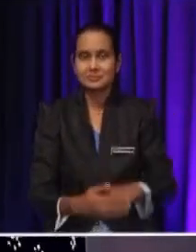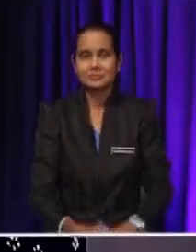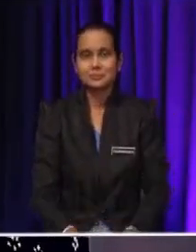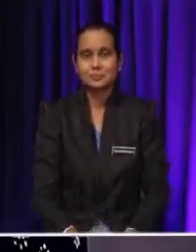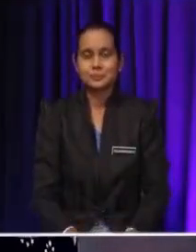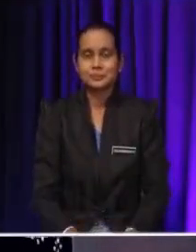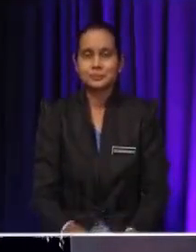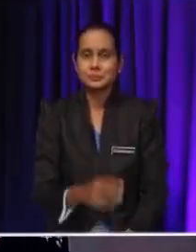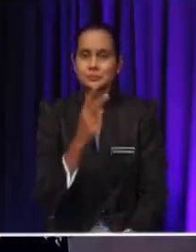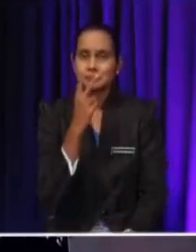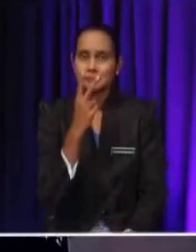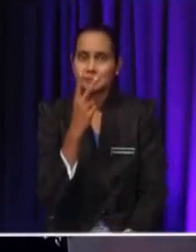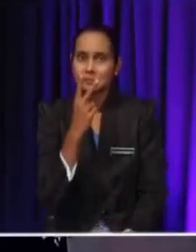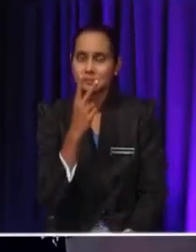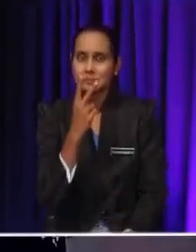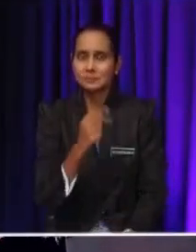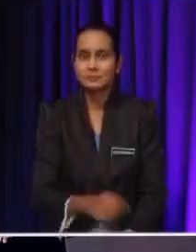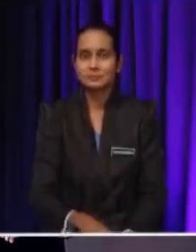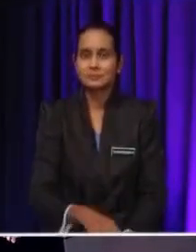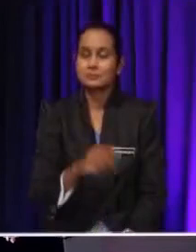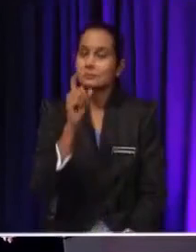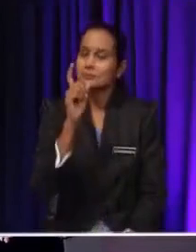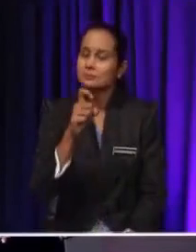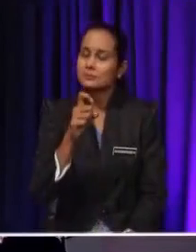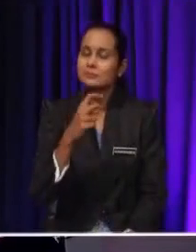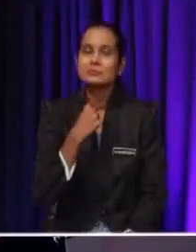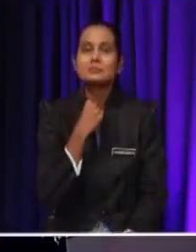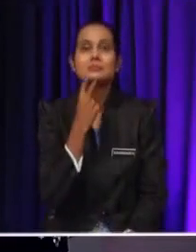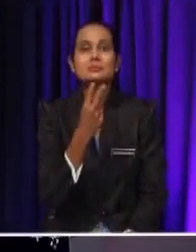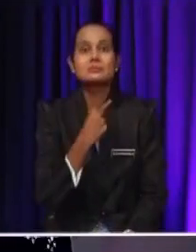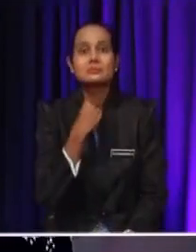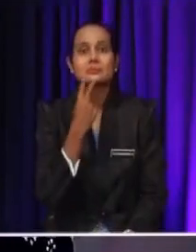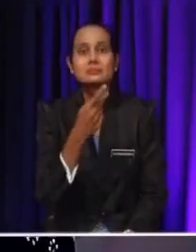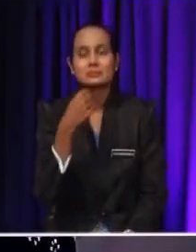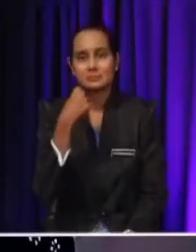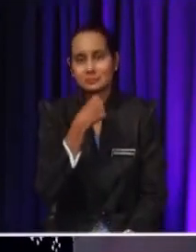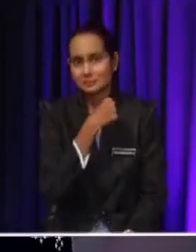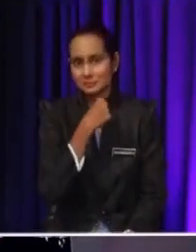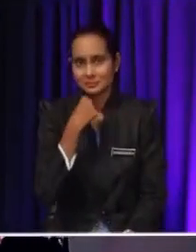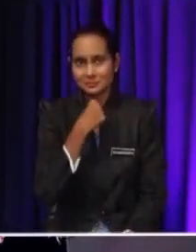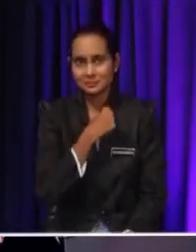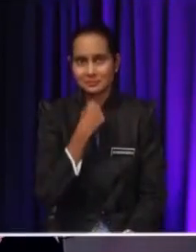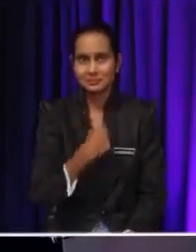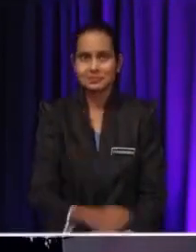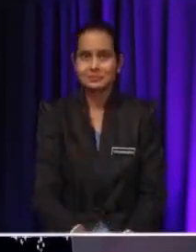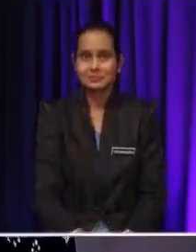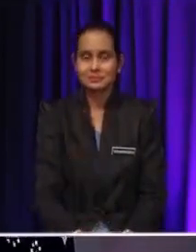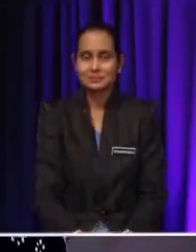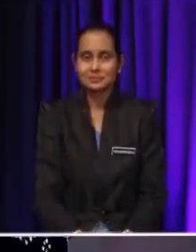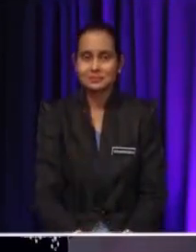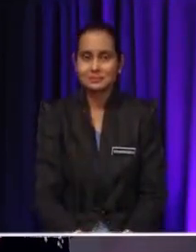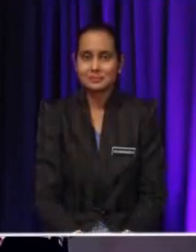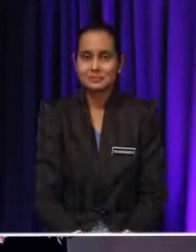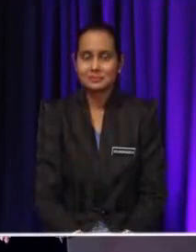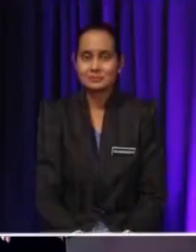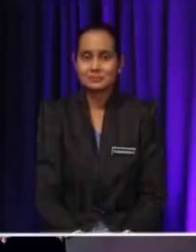kita tengok di sini tak jadi kita kena mandeklamasikan saja dan karena aku